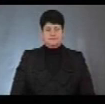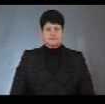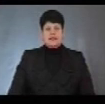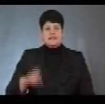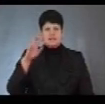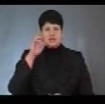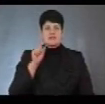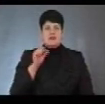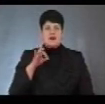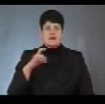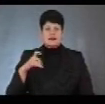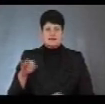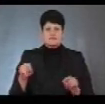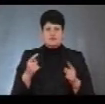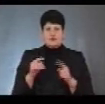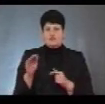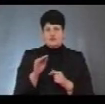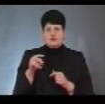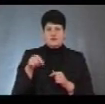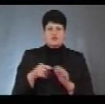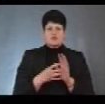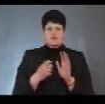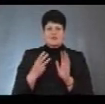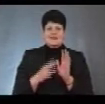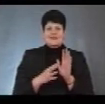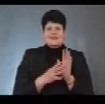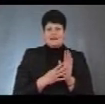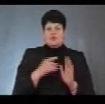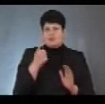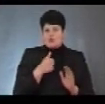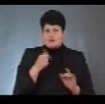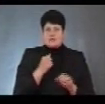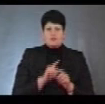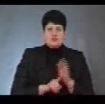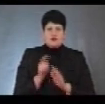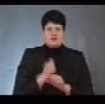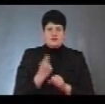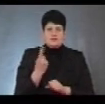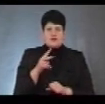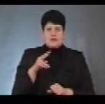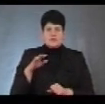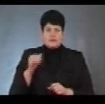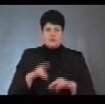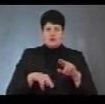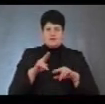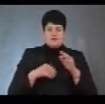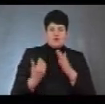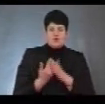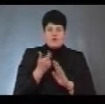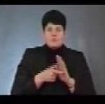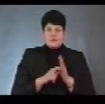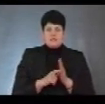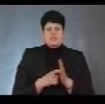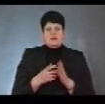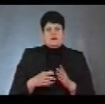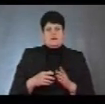Державний архів області, створений в жовтні 1939 року, запрацював 1 листопада. Будівництво нового приміщення обласного